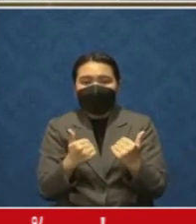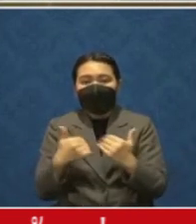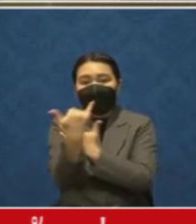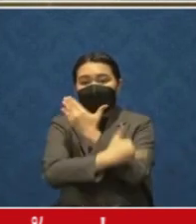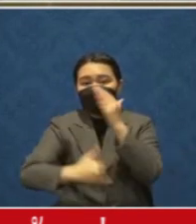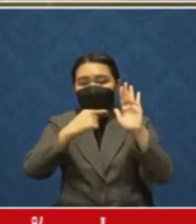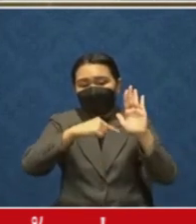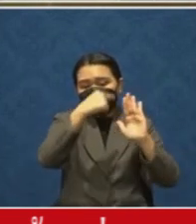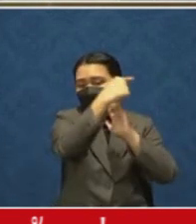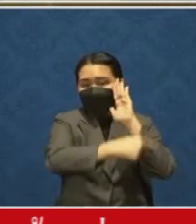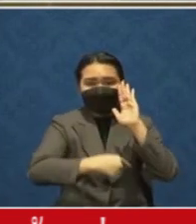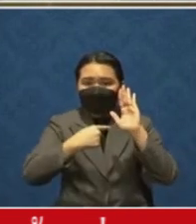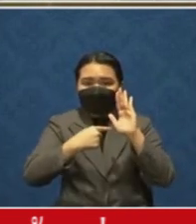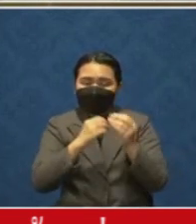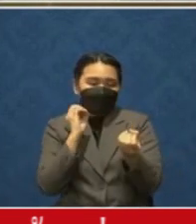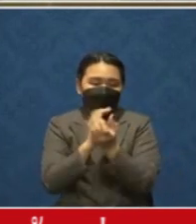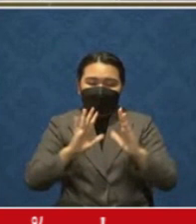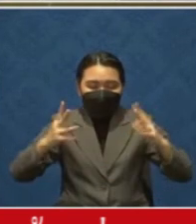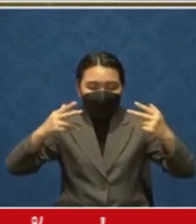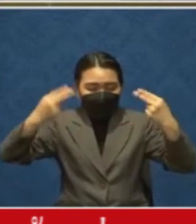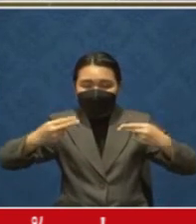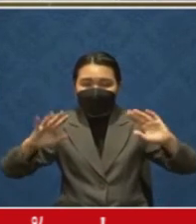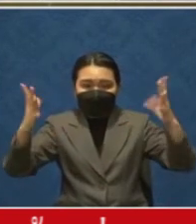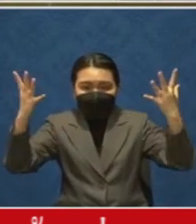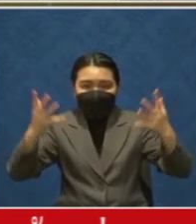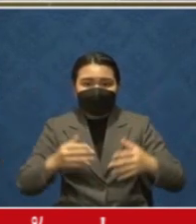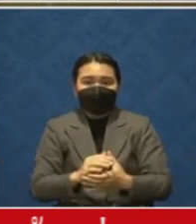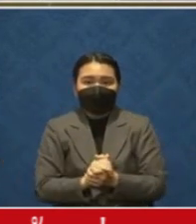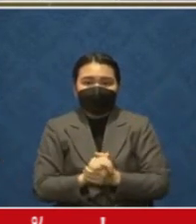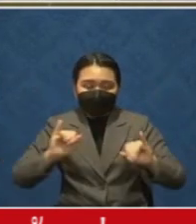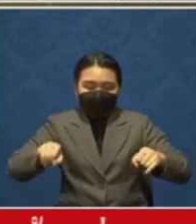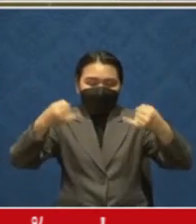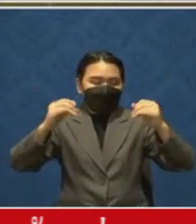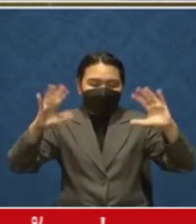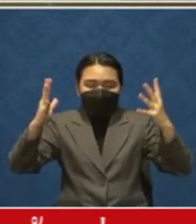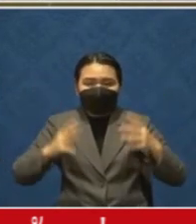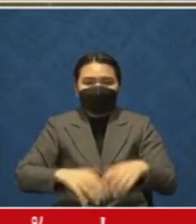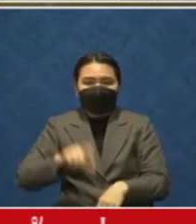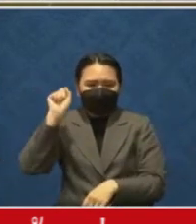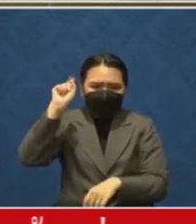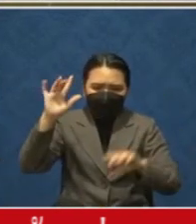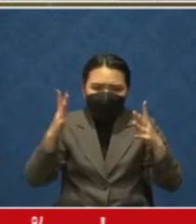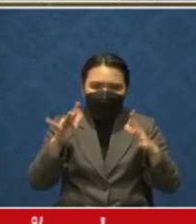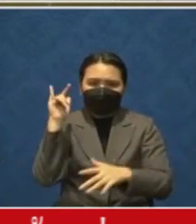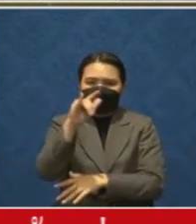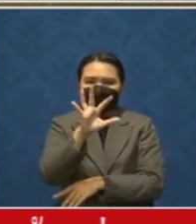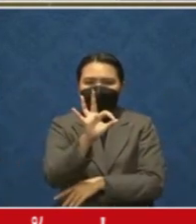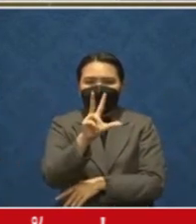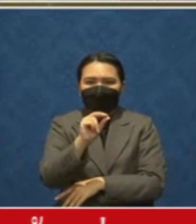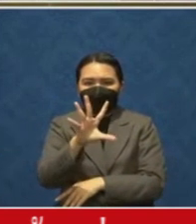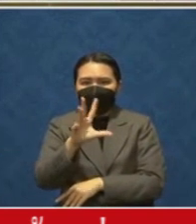คามกับเรานี่ครับสถานการณ์รอบบ้านเราก็ไม่มีความตึงเครียดไม่มีความจำเป็นเร่งรีบอะไรที่จะต้องไปซื้อเ